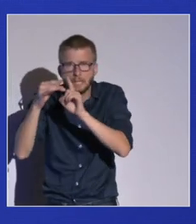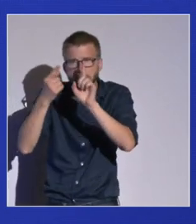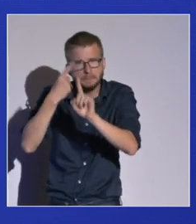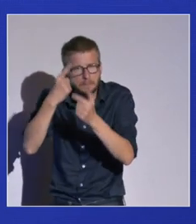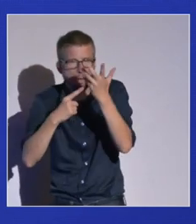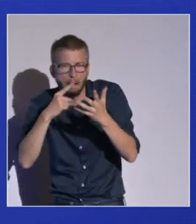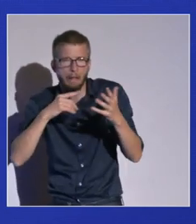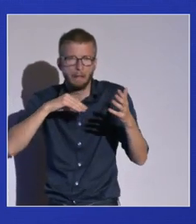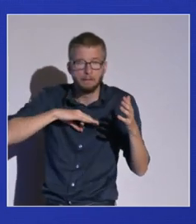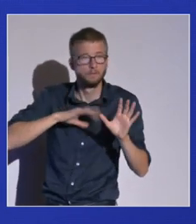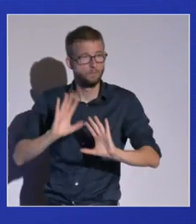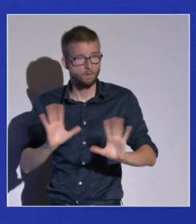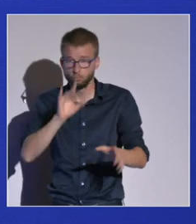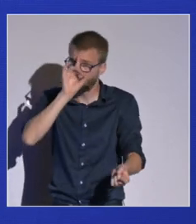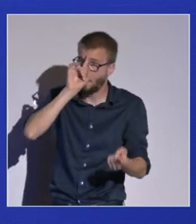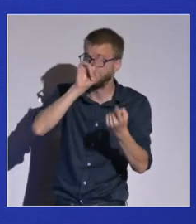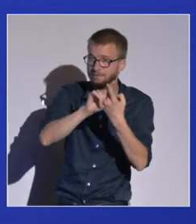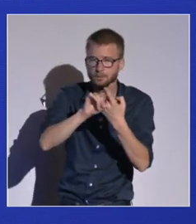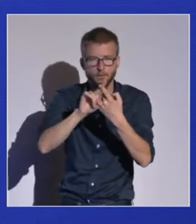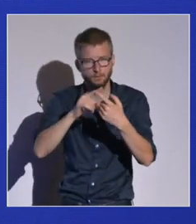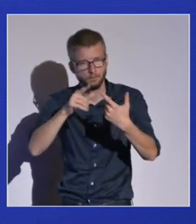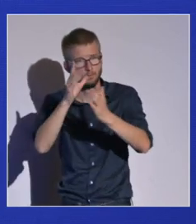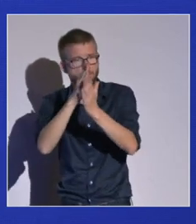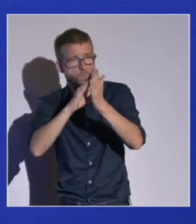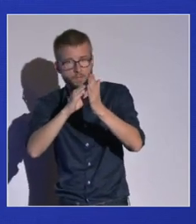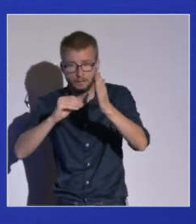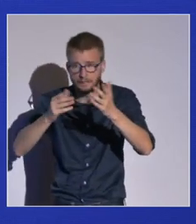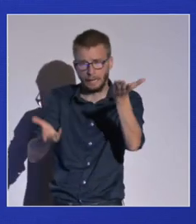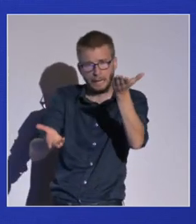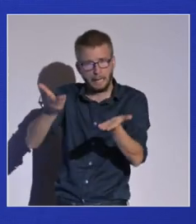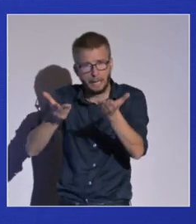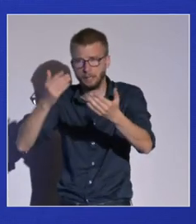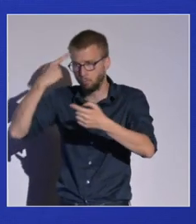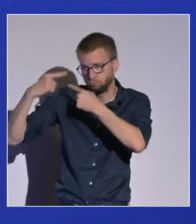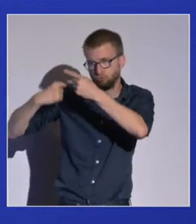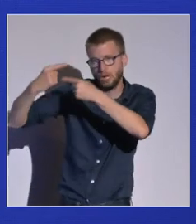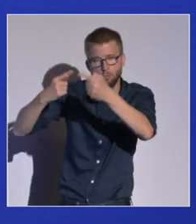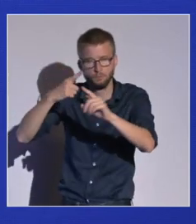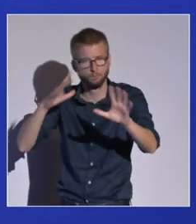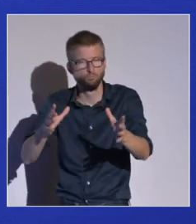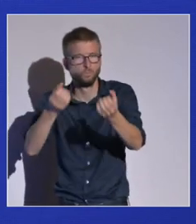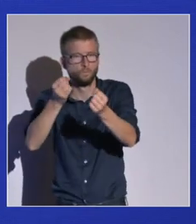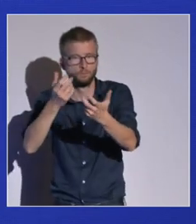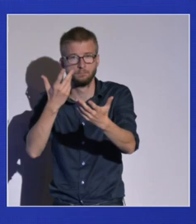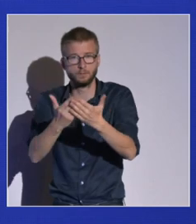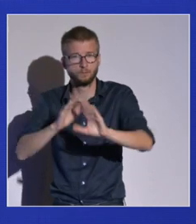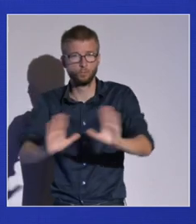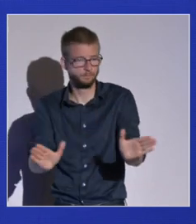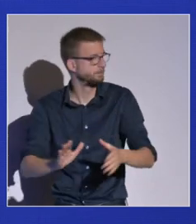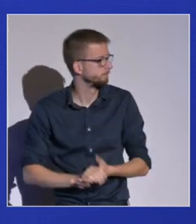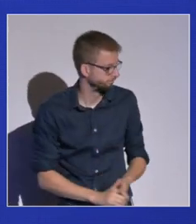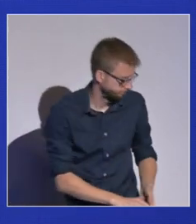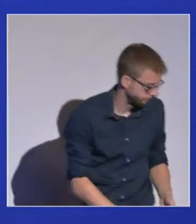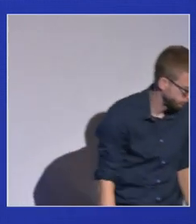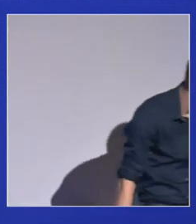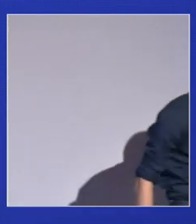particulière, qu'on cherche simplement à sauvegarder l'équilibre des générations qui viennent. Alors ça ne veut pas